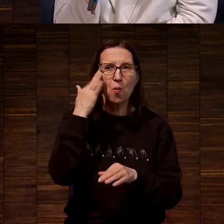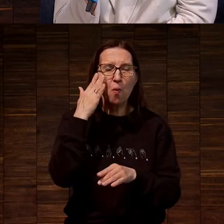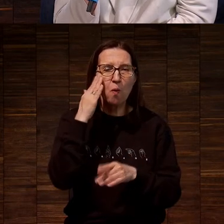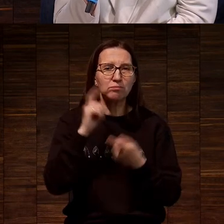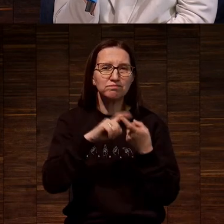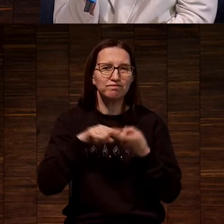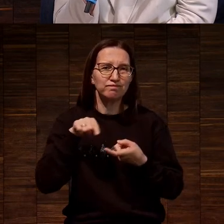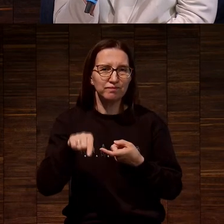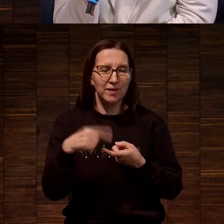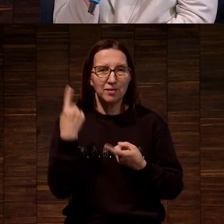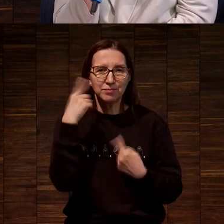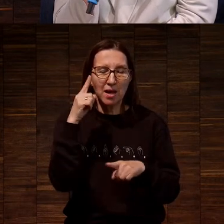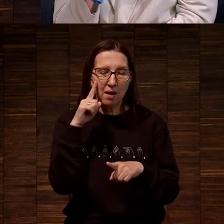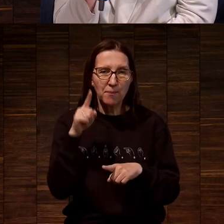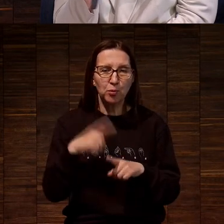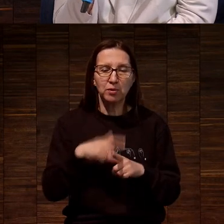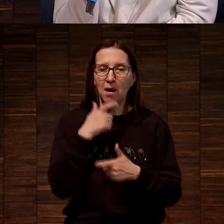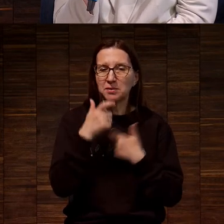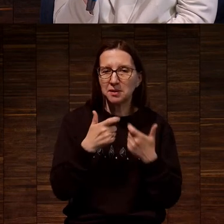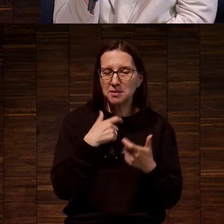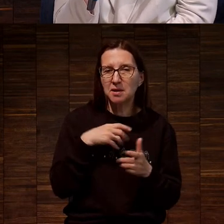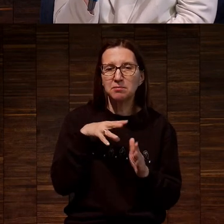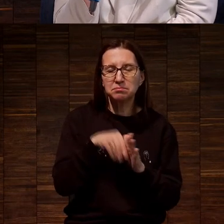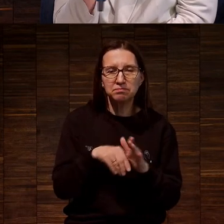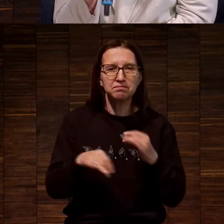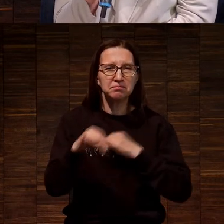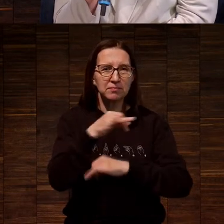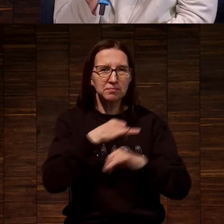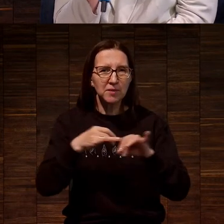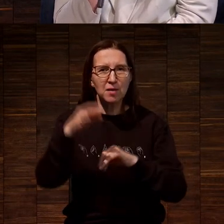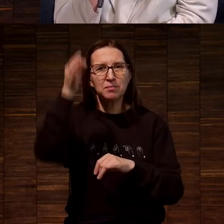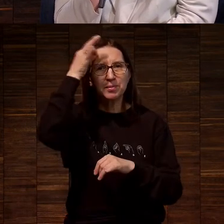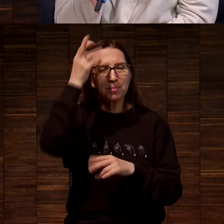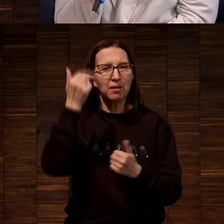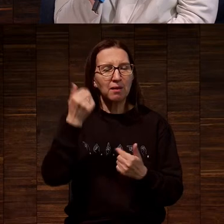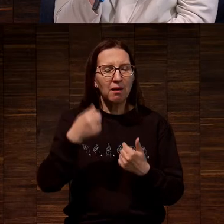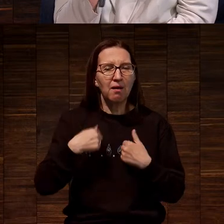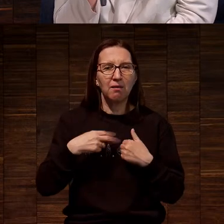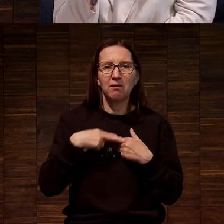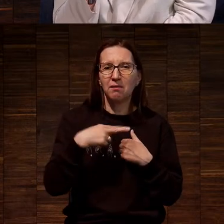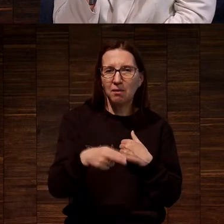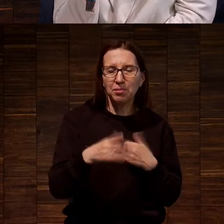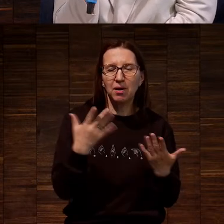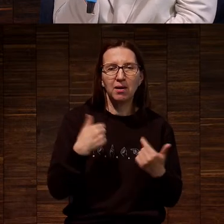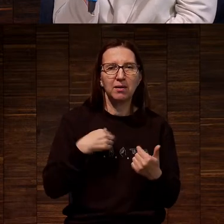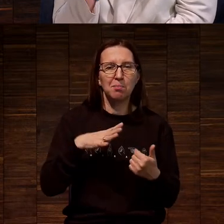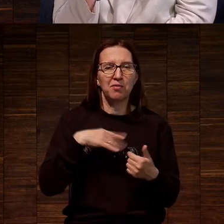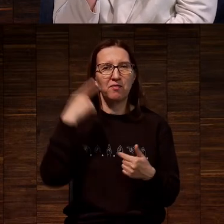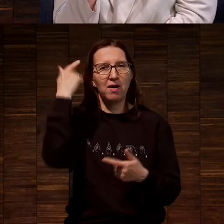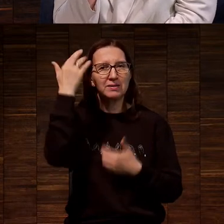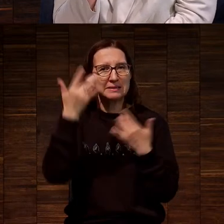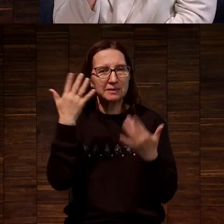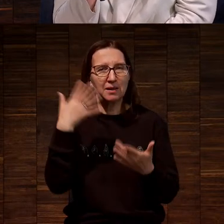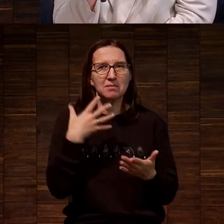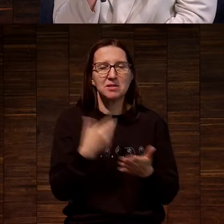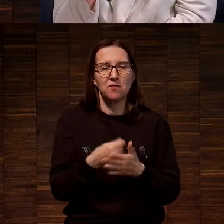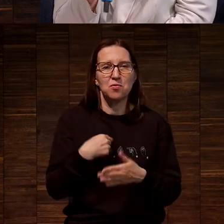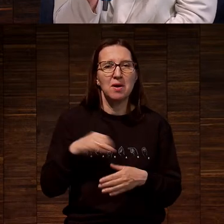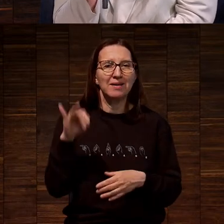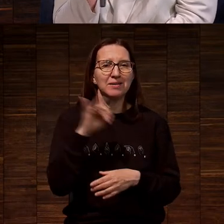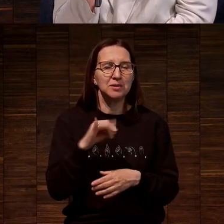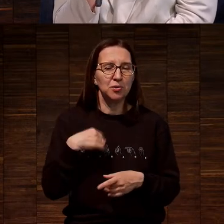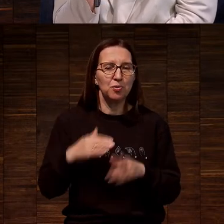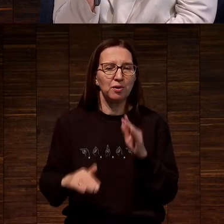этой работы, зрители сразу же включались в обсуждение, вспоминали какие-то свои сны, истории